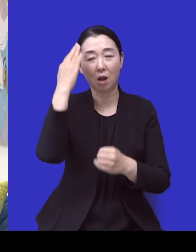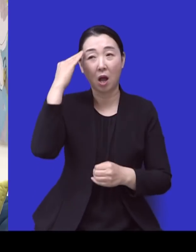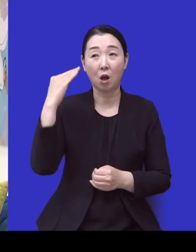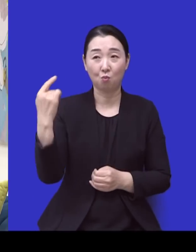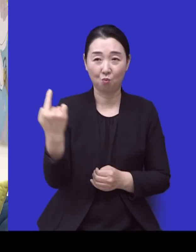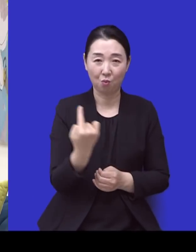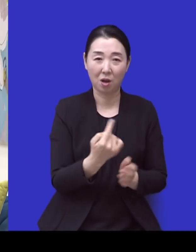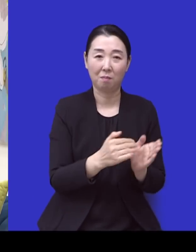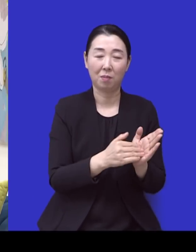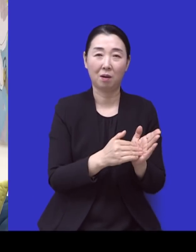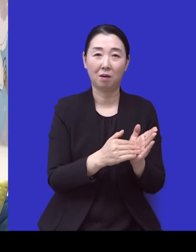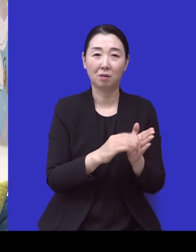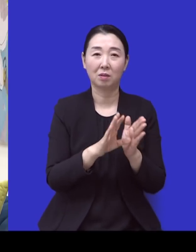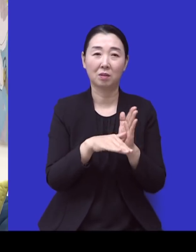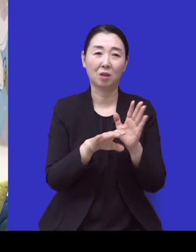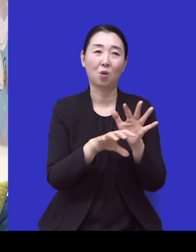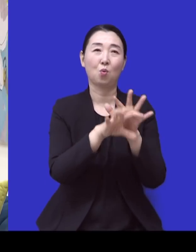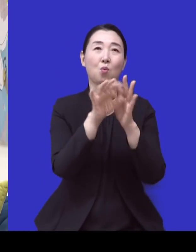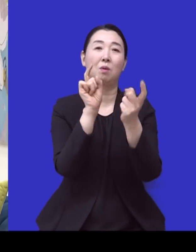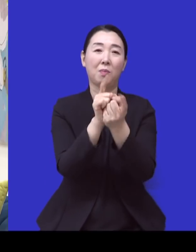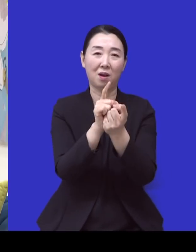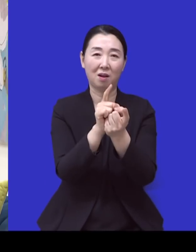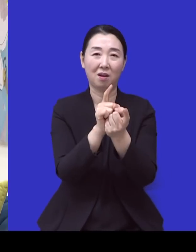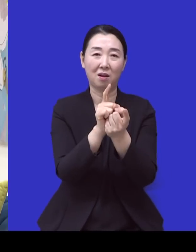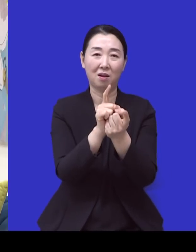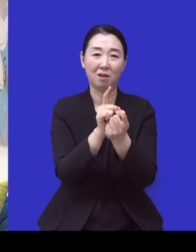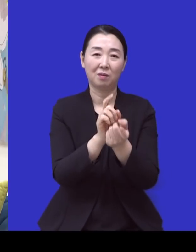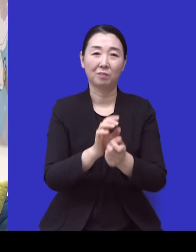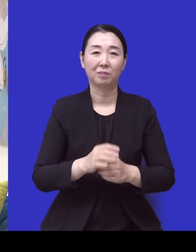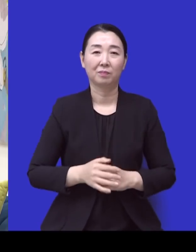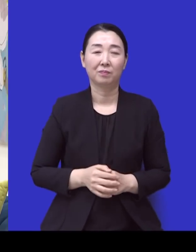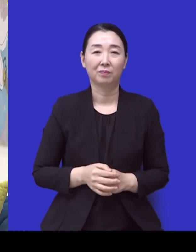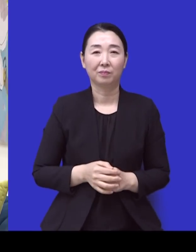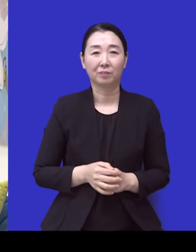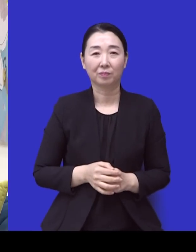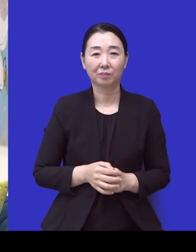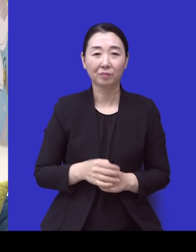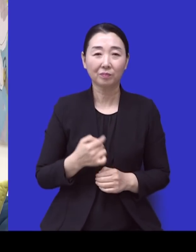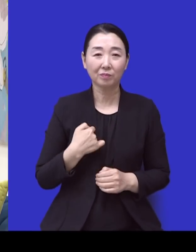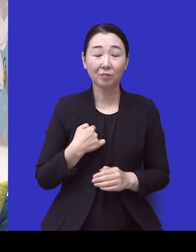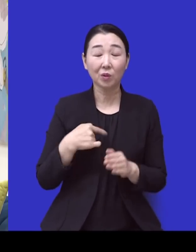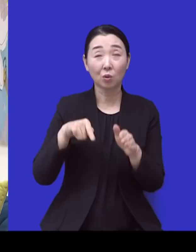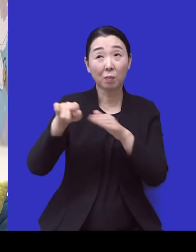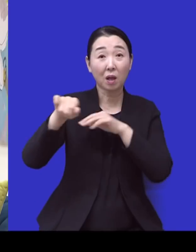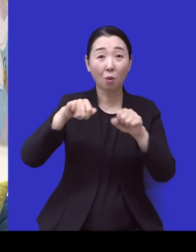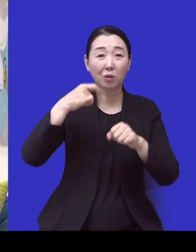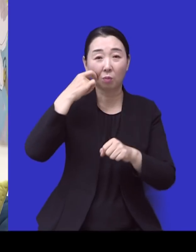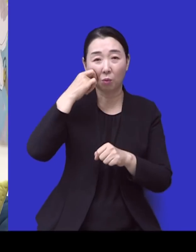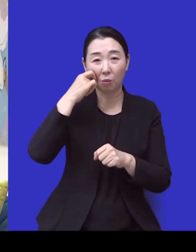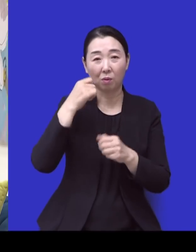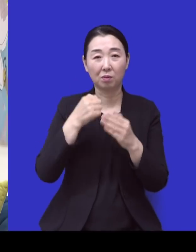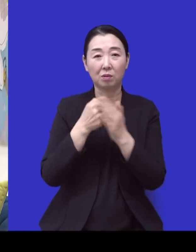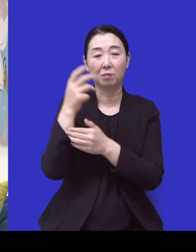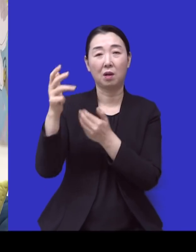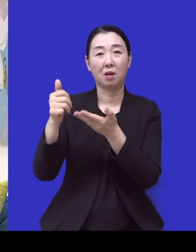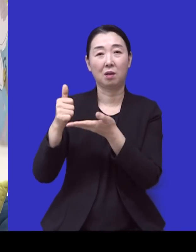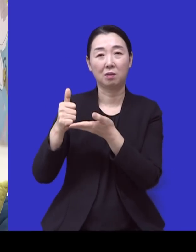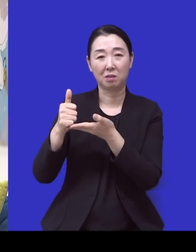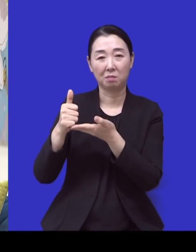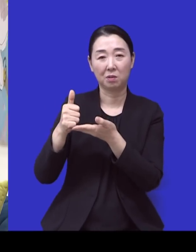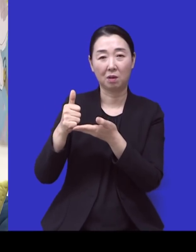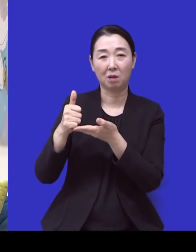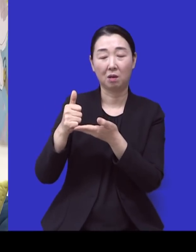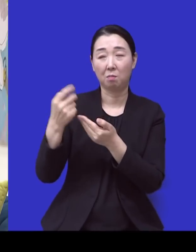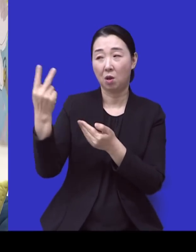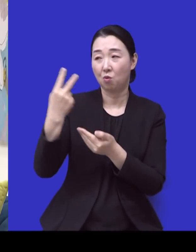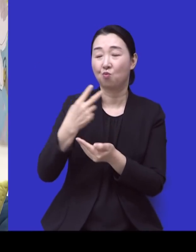와서 이제 그때 딱 코로나가 이제 터진 시기였어요. 네네. 그래가지고 저도 어디 못 나가니까 정말 진짜 하나님이랑만